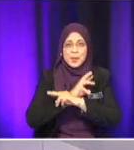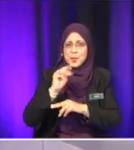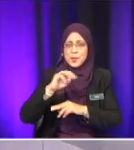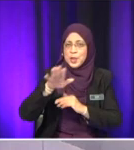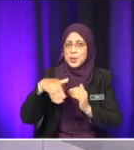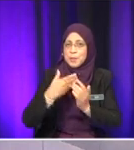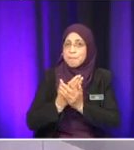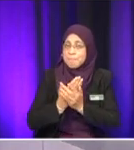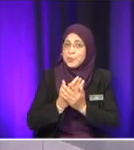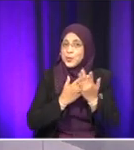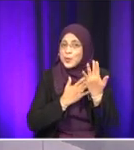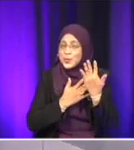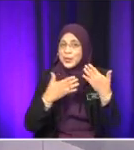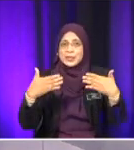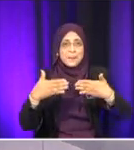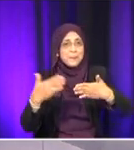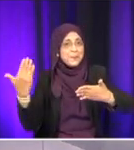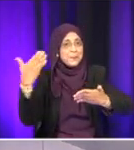jangan kemana-mana